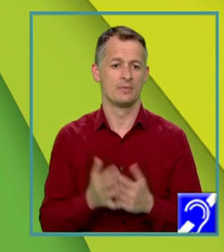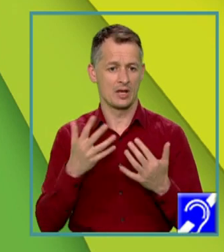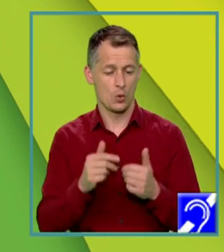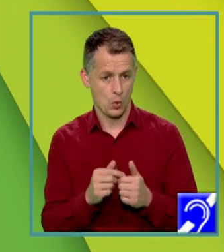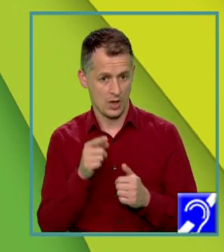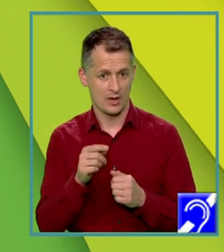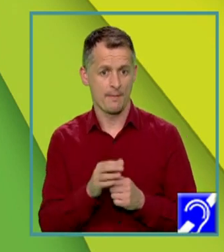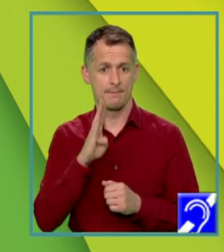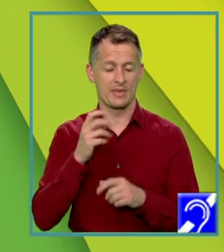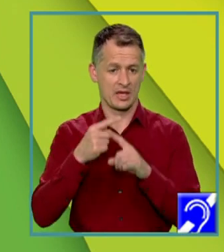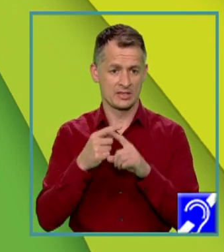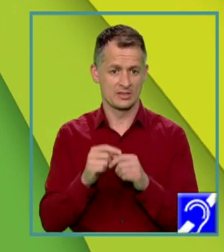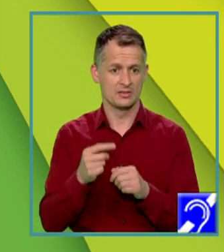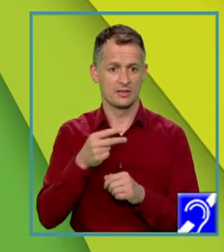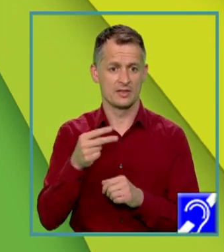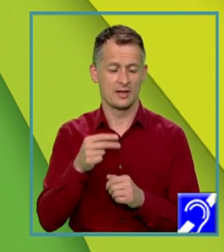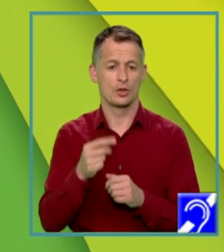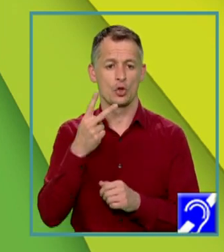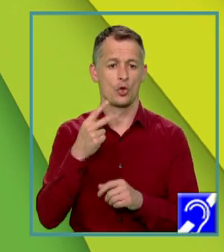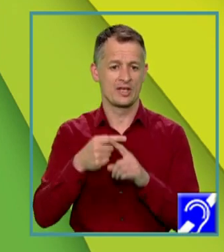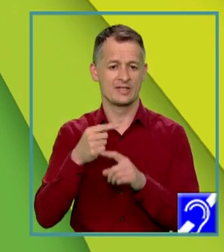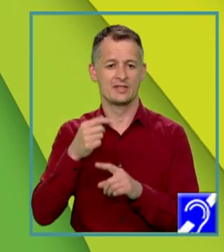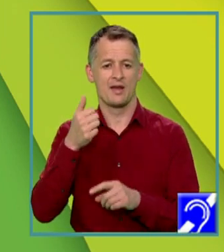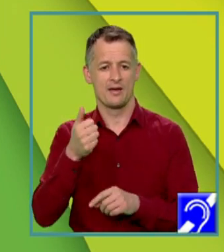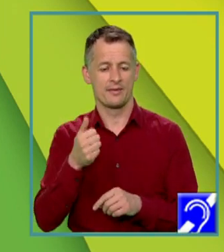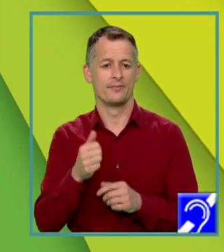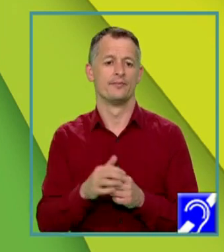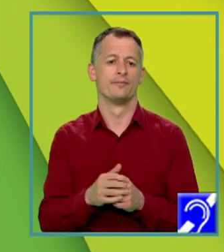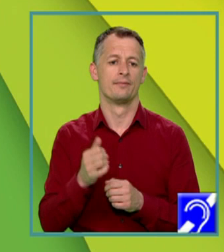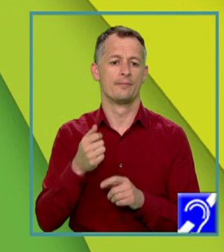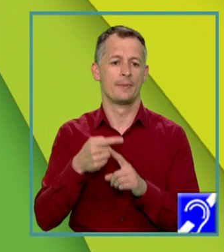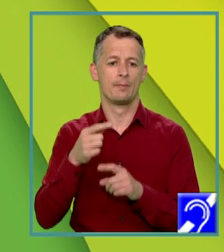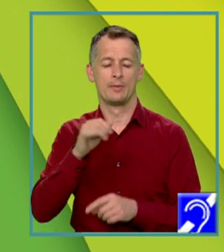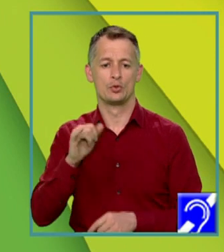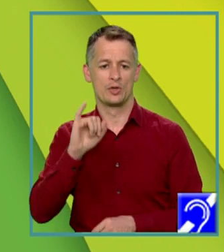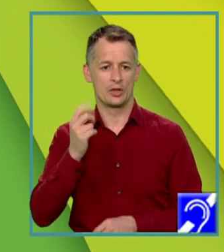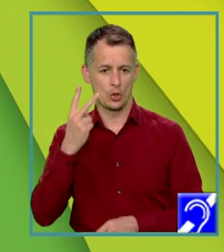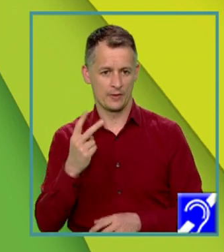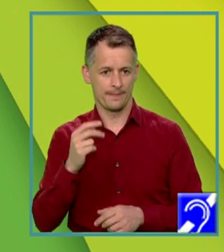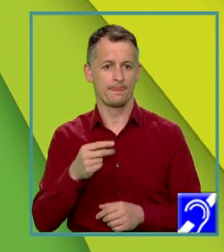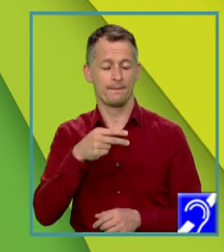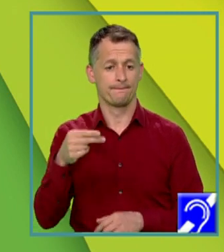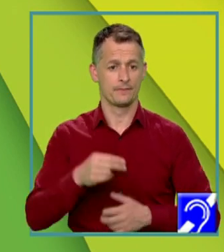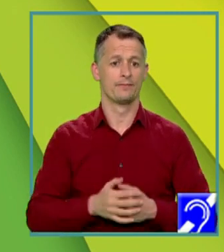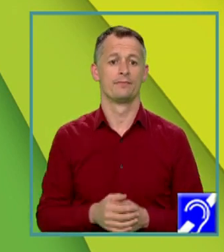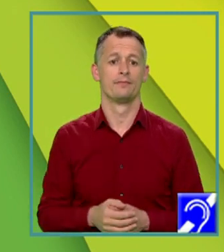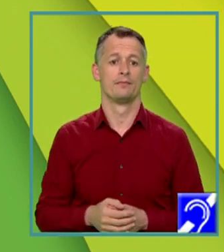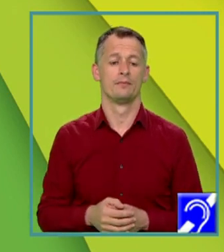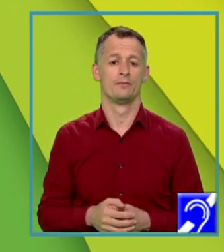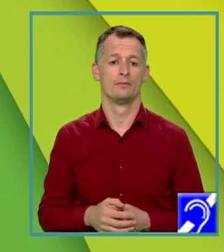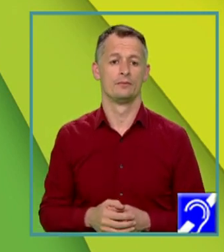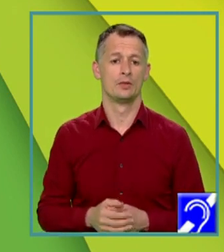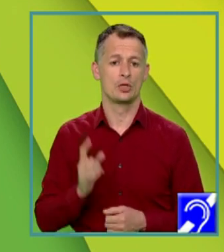matricea b de x egal cu 2x înmulțit cu matricea minus e doi egal cu Matrice